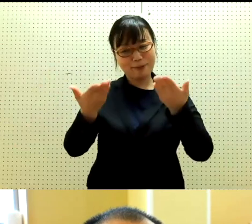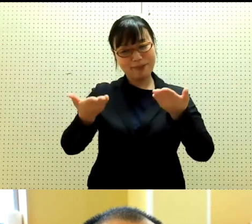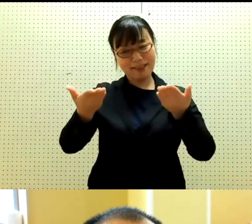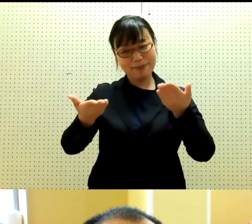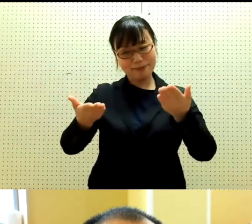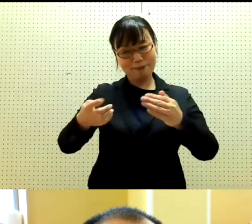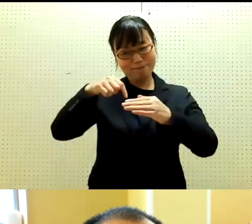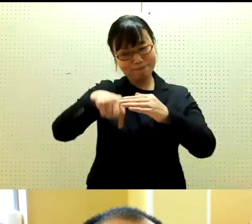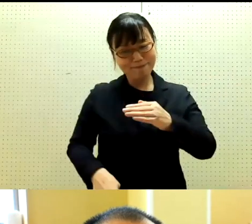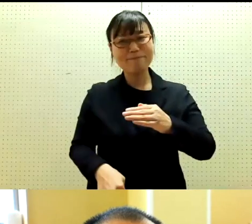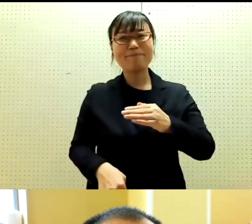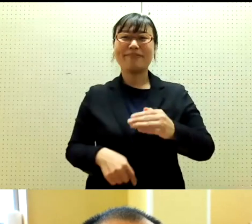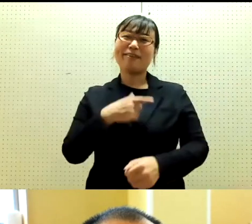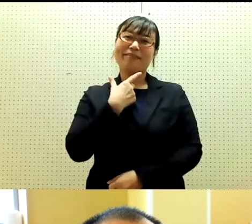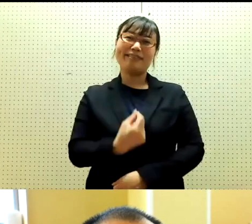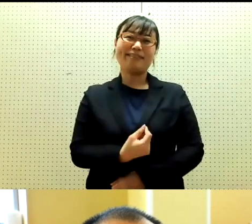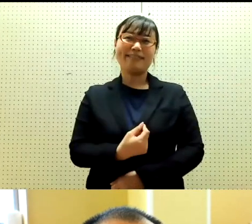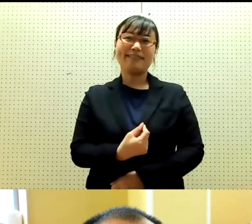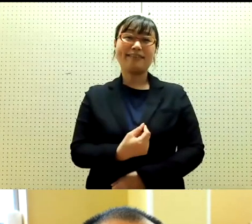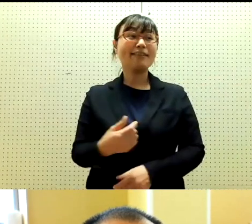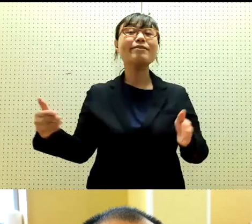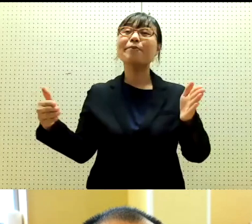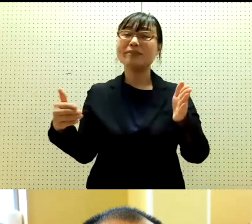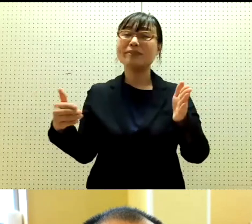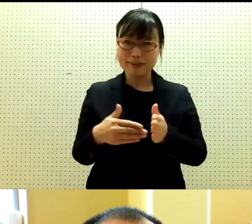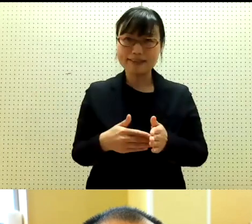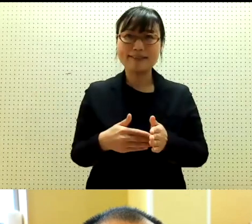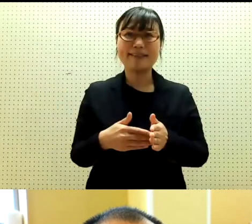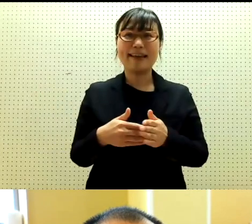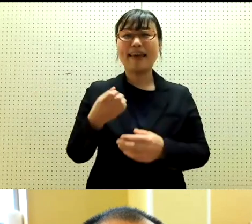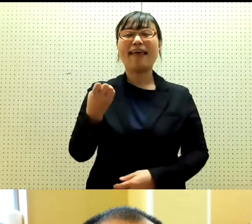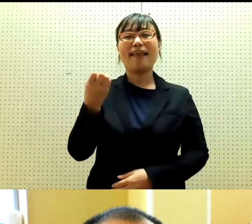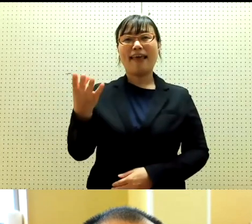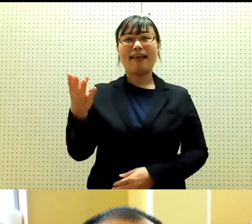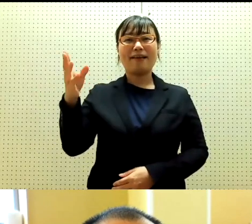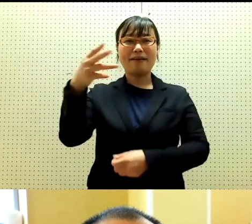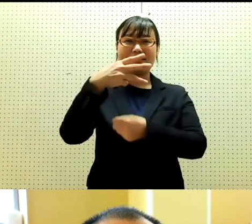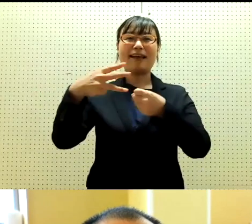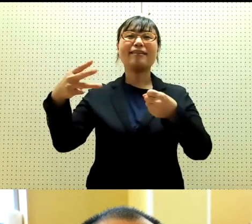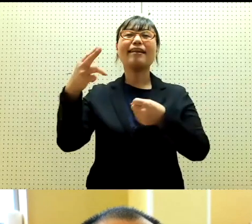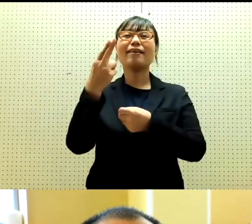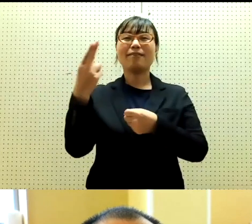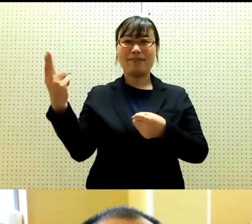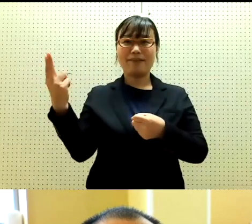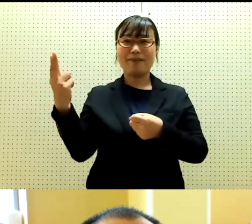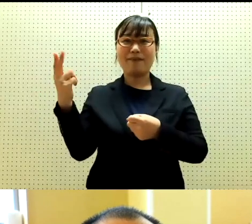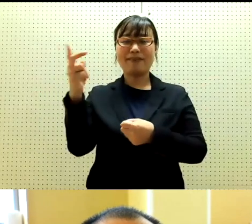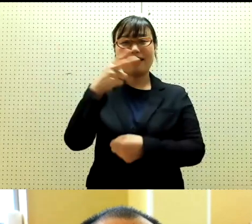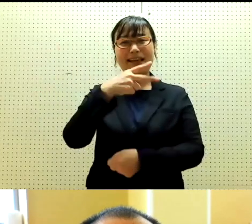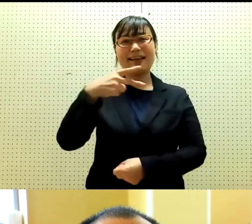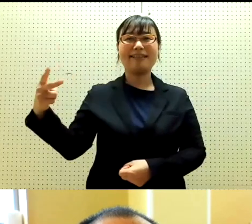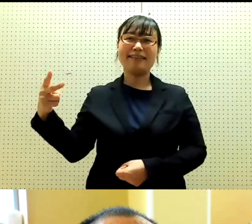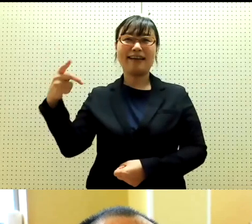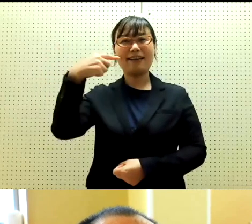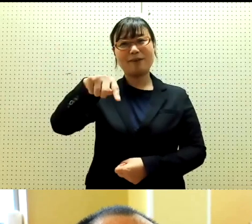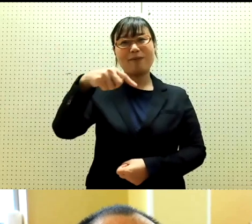います。以上をもちまして令和3年度第2回教育推進会議を終了させてい